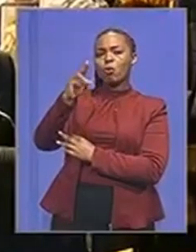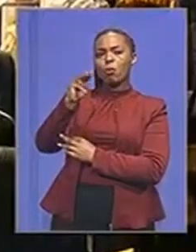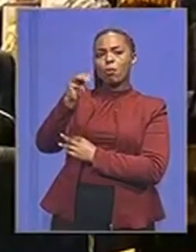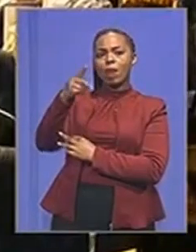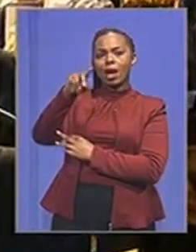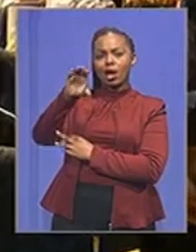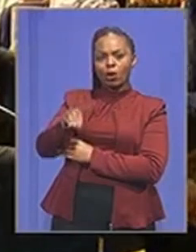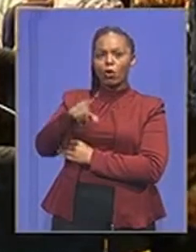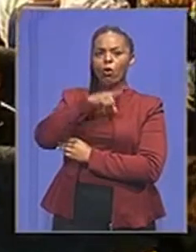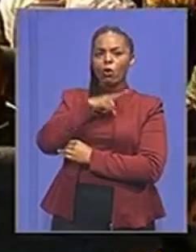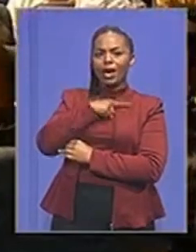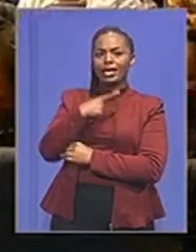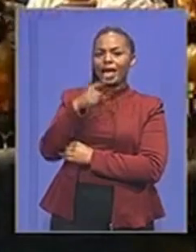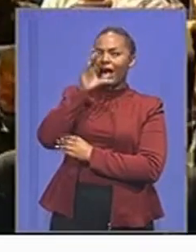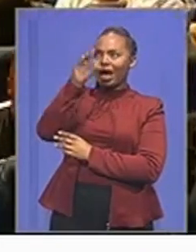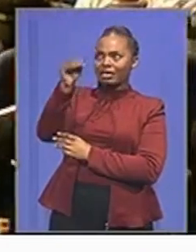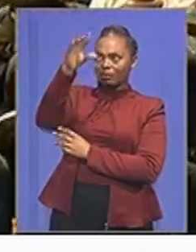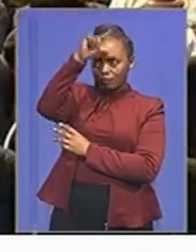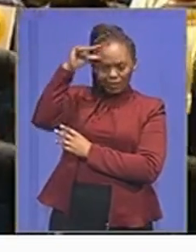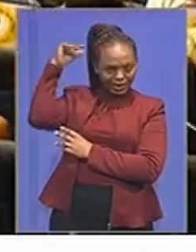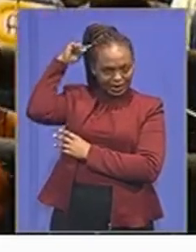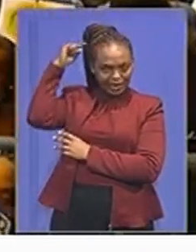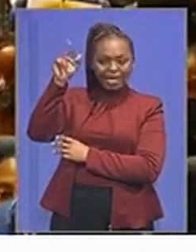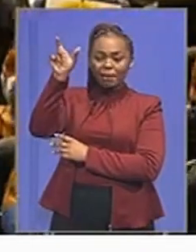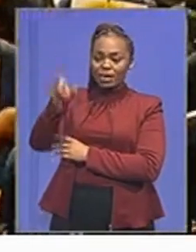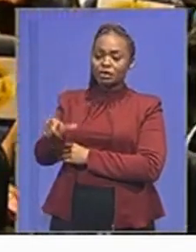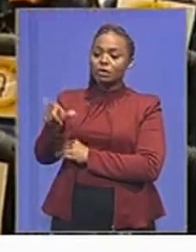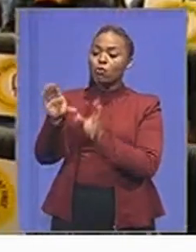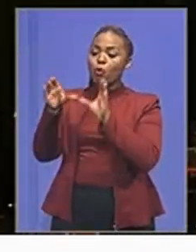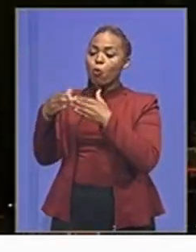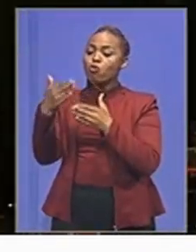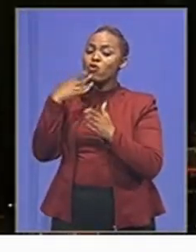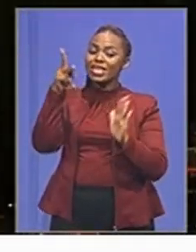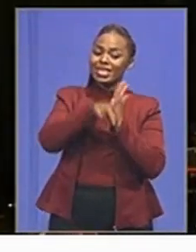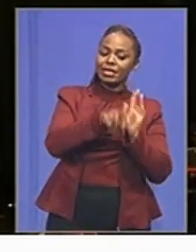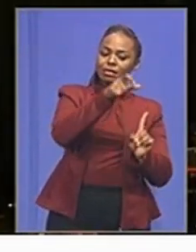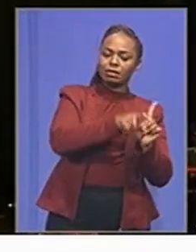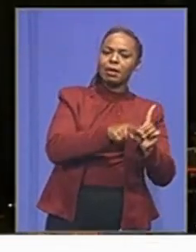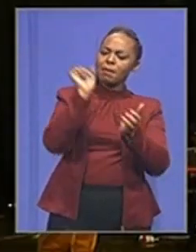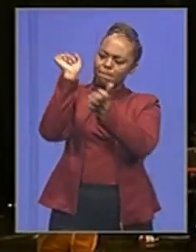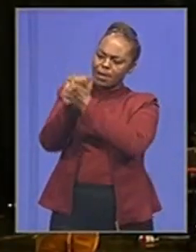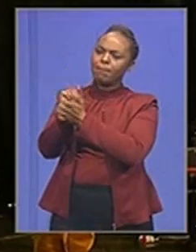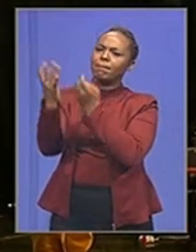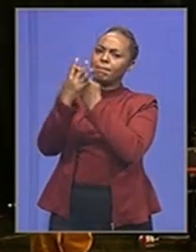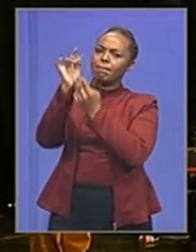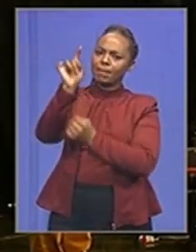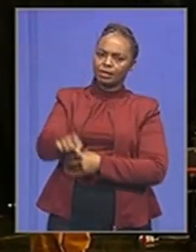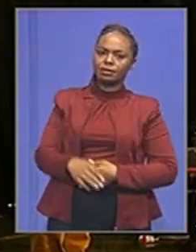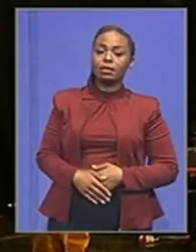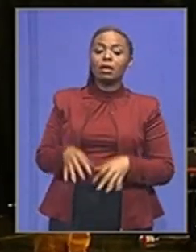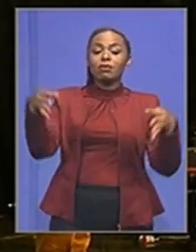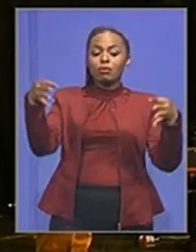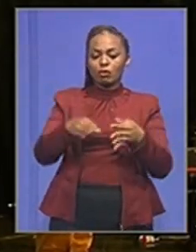go netefatsa gore bao ba mmolailego ba swarwa. Khumalo o tla bolokwa mafelelong a beke yeng.